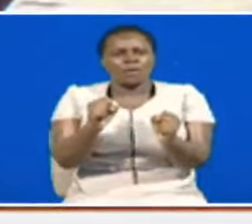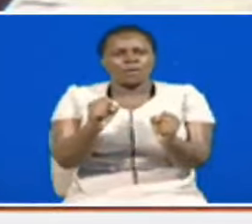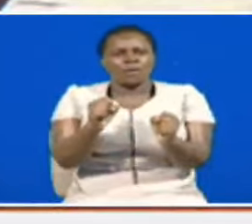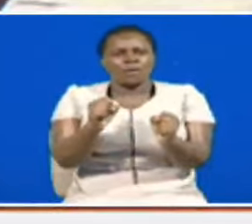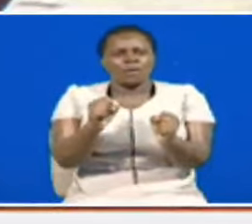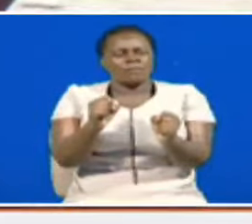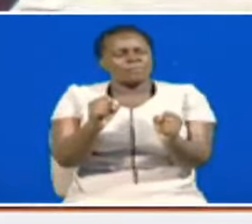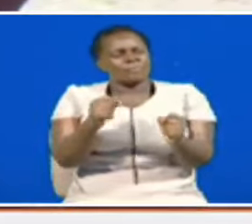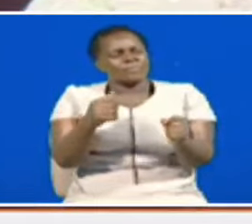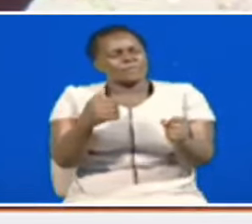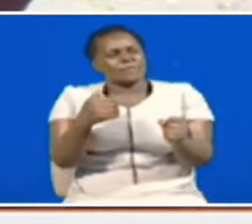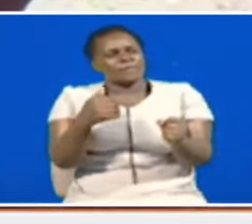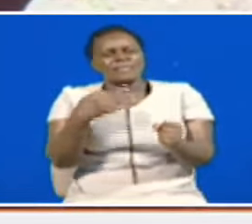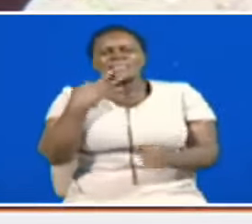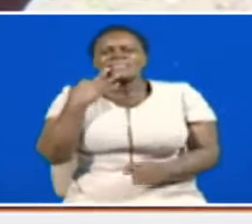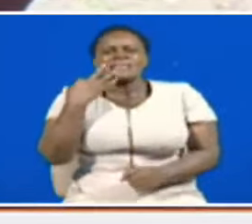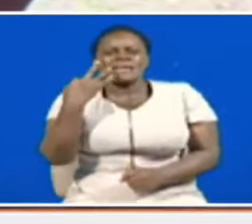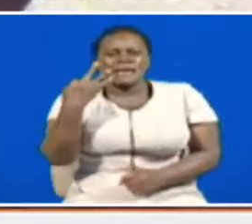Tumekadiria